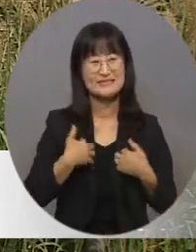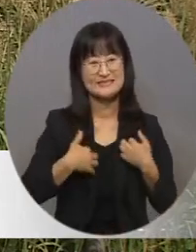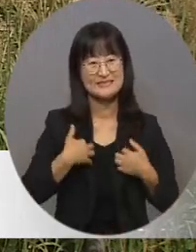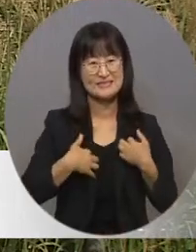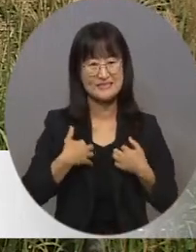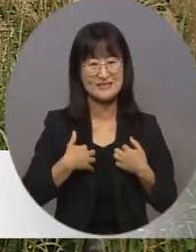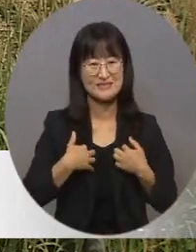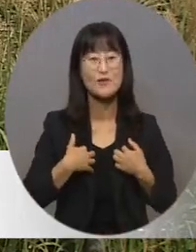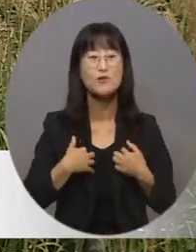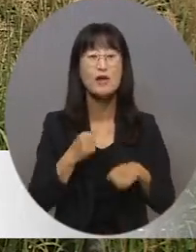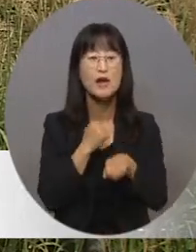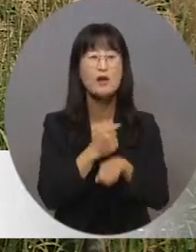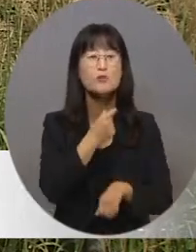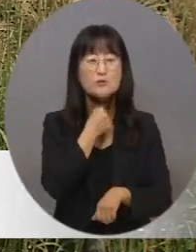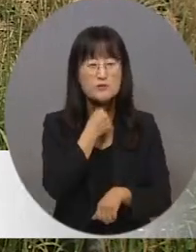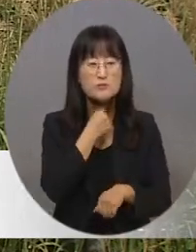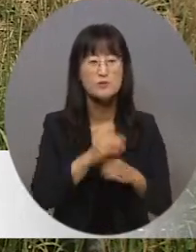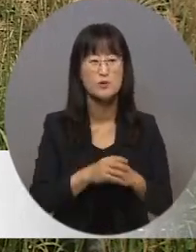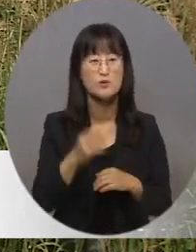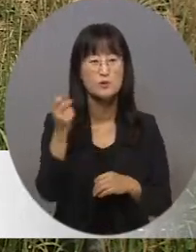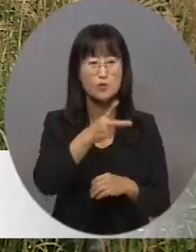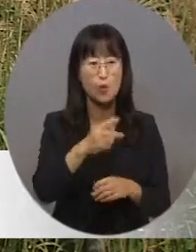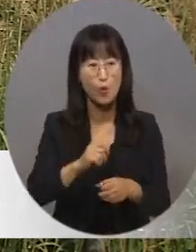My expectations is